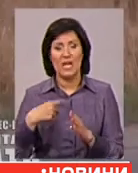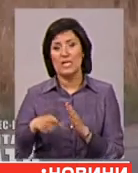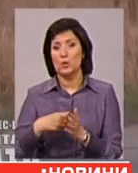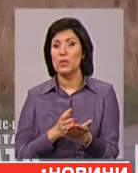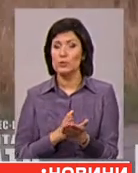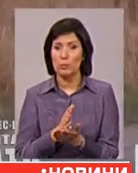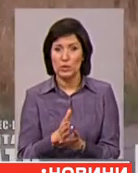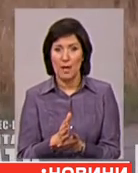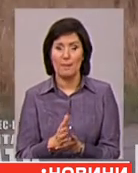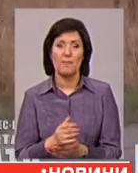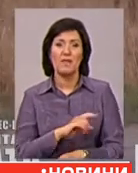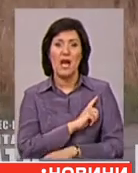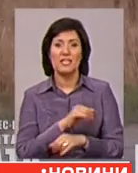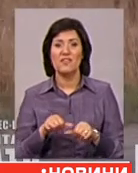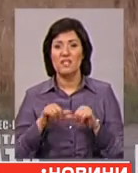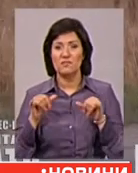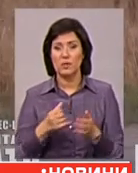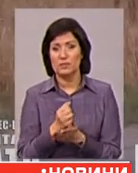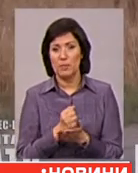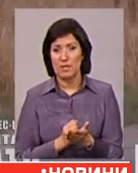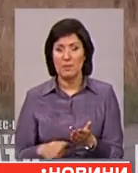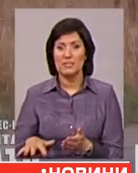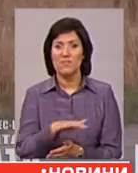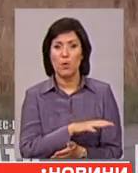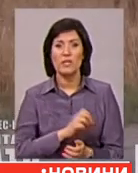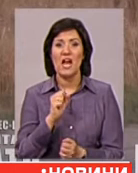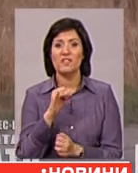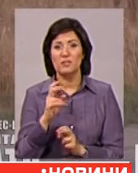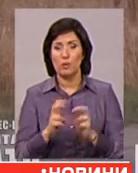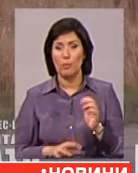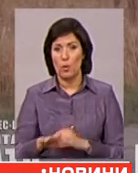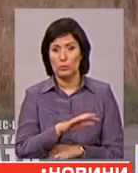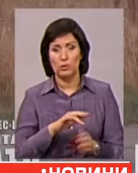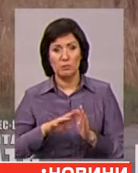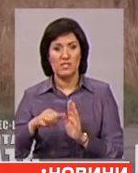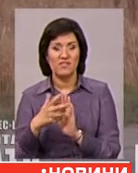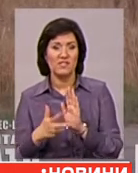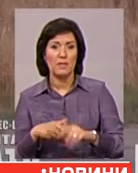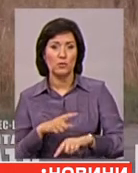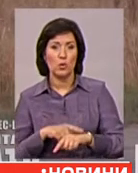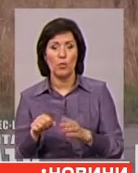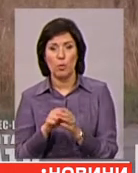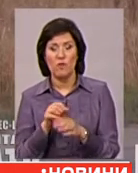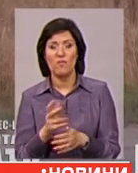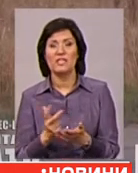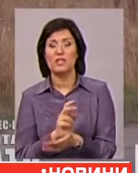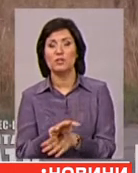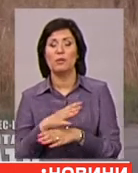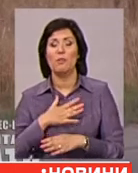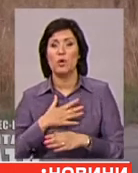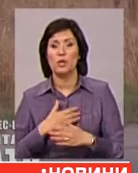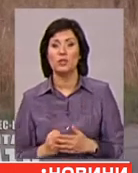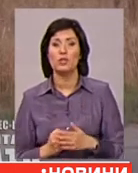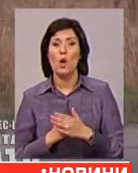Донецькому напрямку активність ворога зберігалася у районі Авдіївської промзони. Тут після 18-ї години бойовики тричі били по наших опорних пунктах